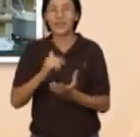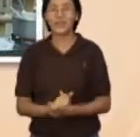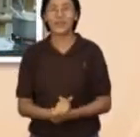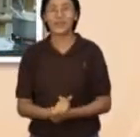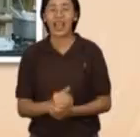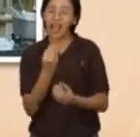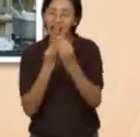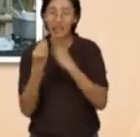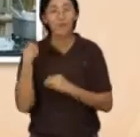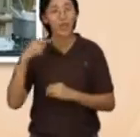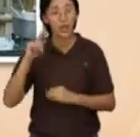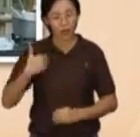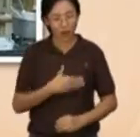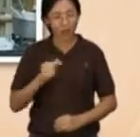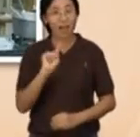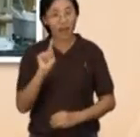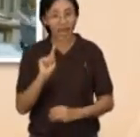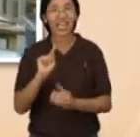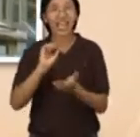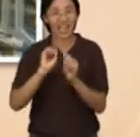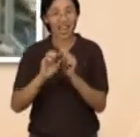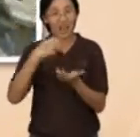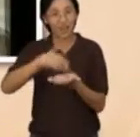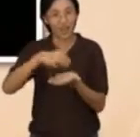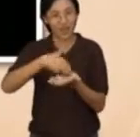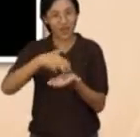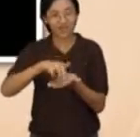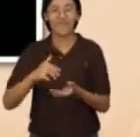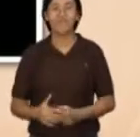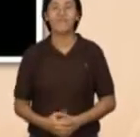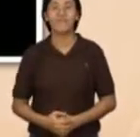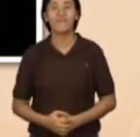ทางอาหารจะเป็นอย่างไรเราไปติดตามกับนักโภชนาการกันค่ะ